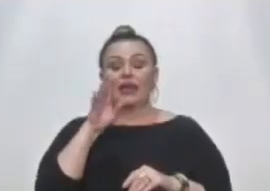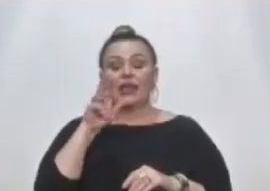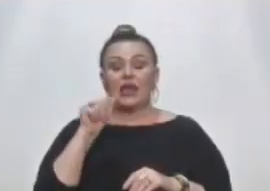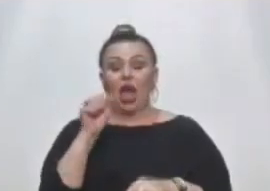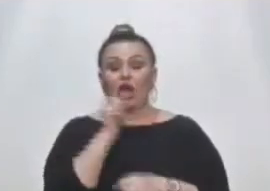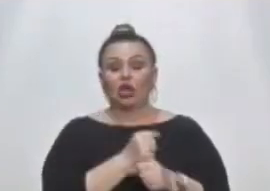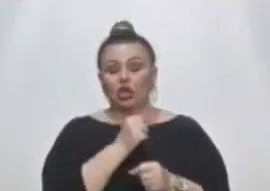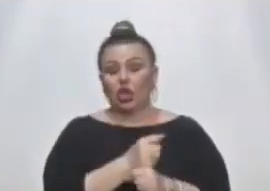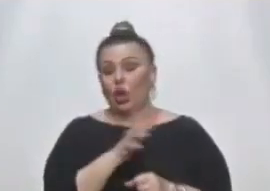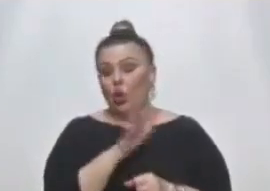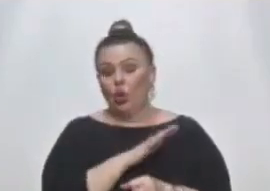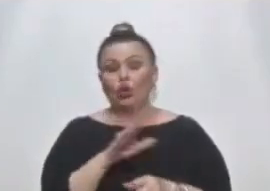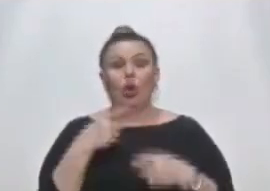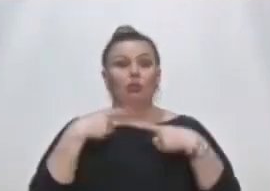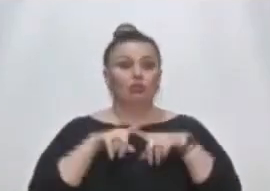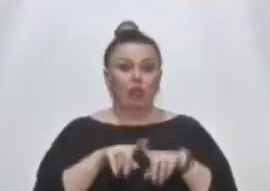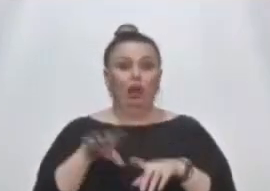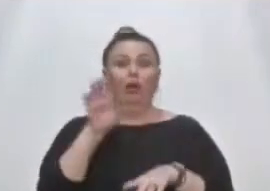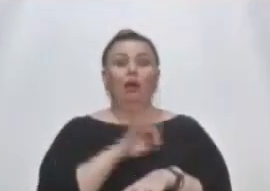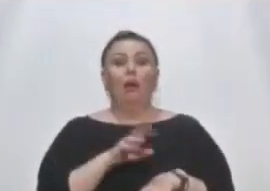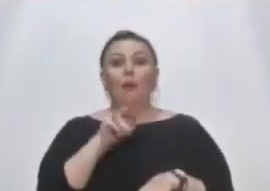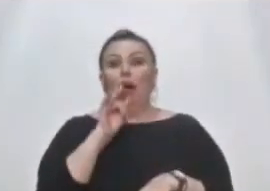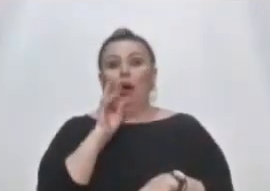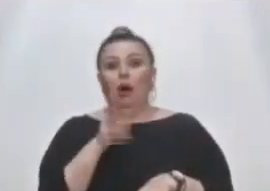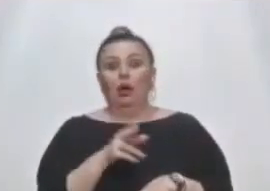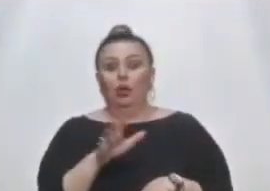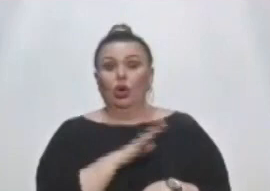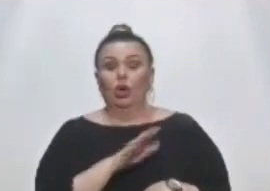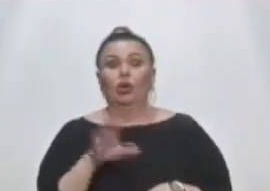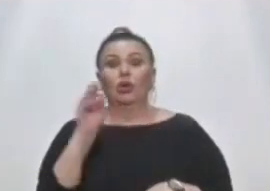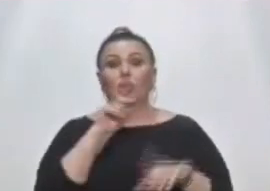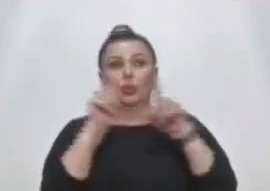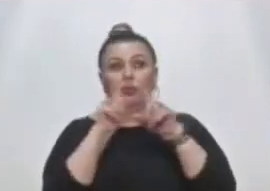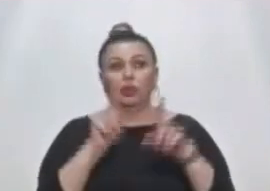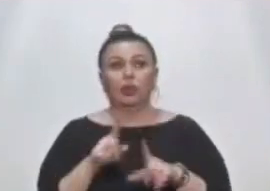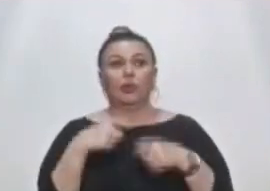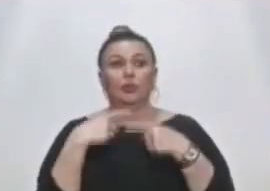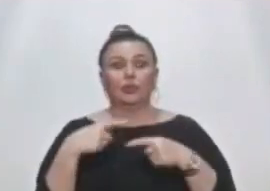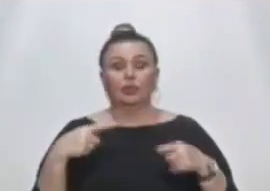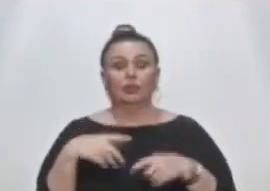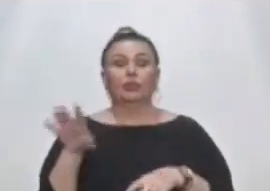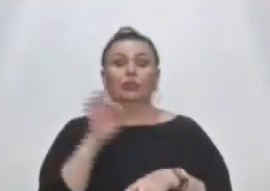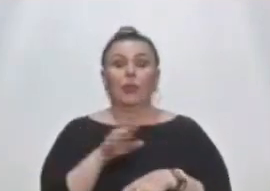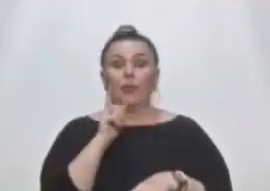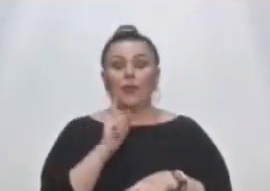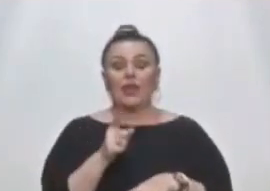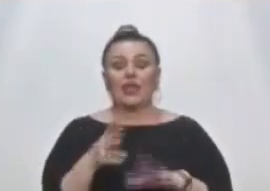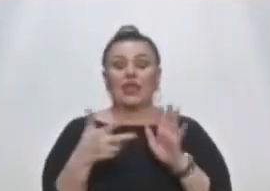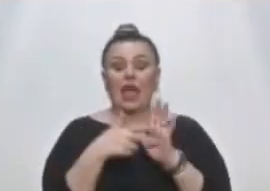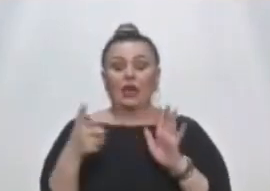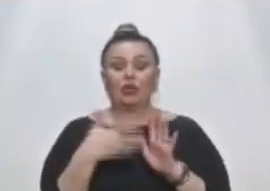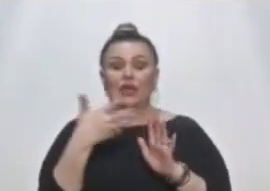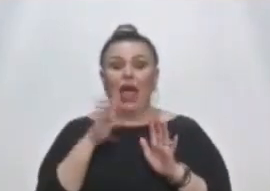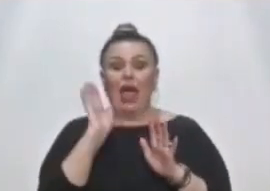salındı. Burada əkilən ağaclar əsasən sərv ağacı, eldar şamıdır. İməcilik günü 1850